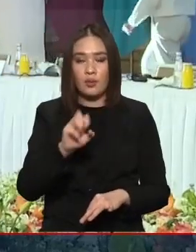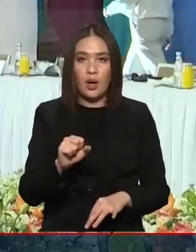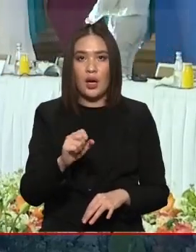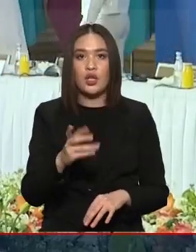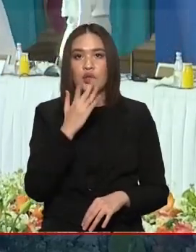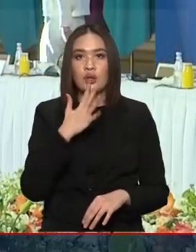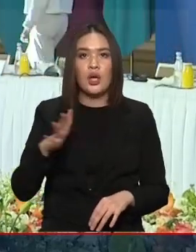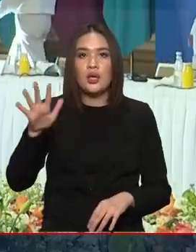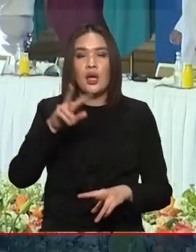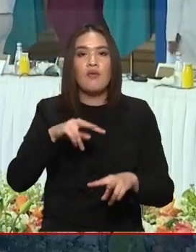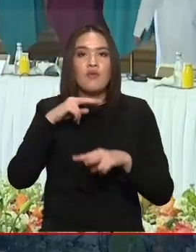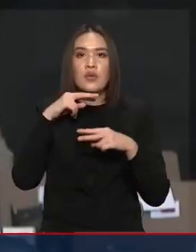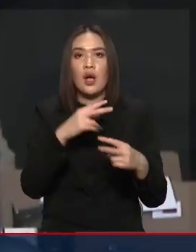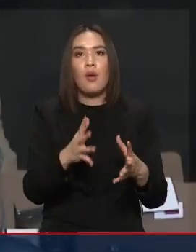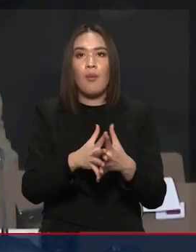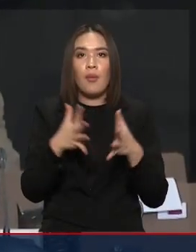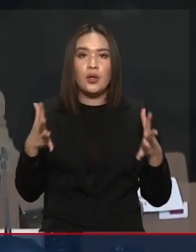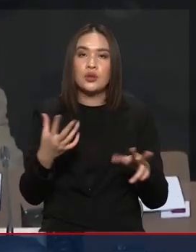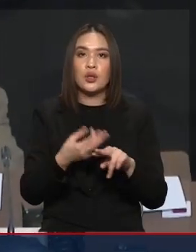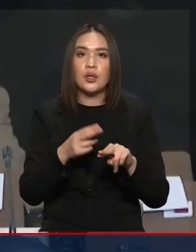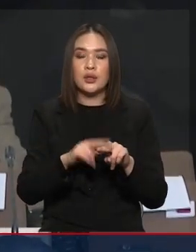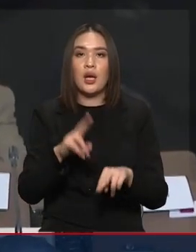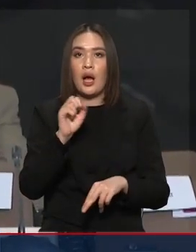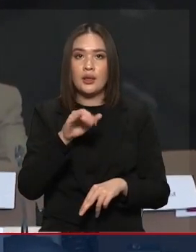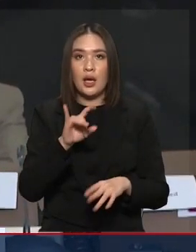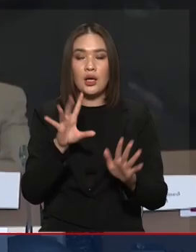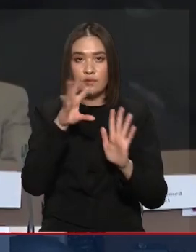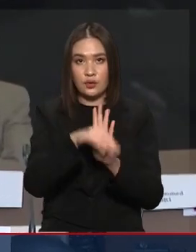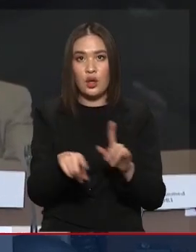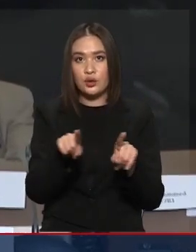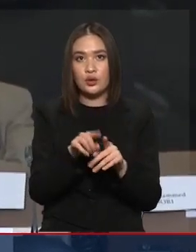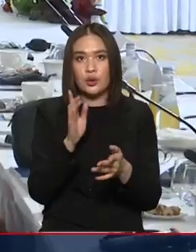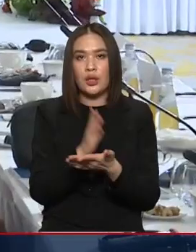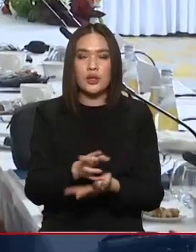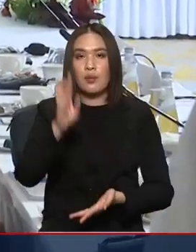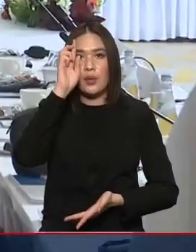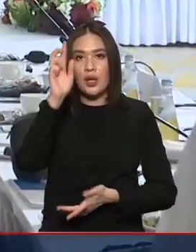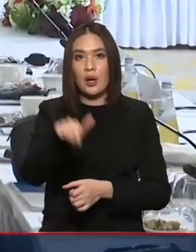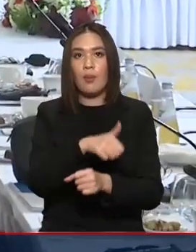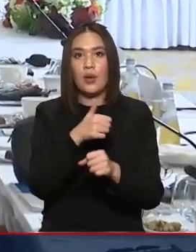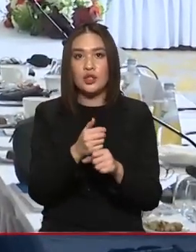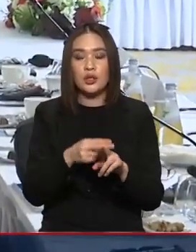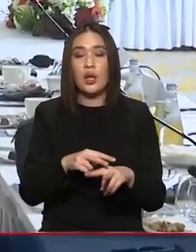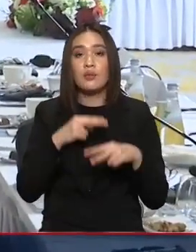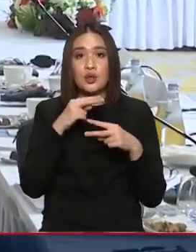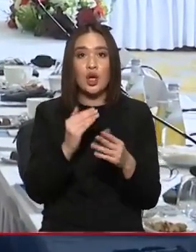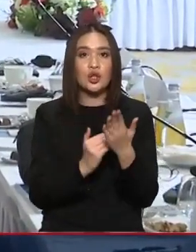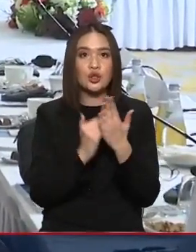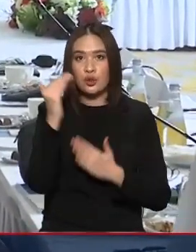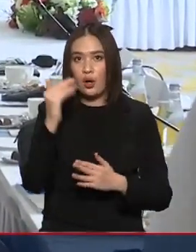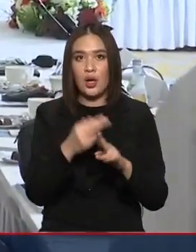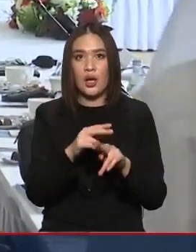шетел ерекше назар аударып келеді. Оның ішінде Қатар да бар. Мемлекет басшысы серіктестікке тың серпін беру үшін жоғары